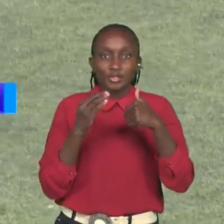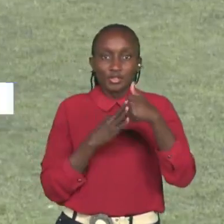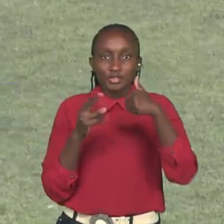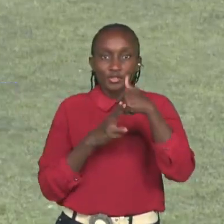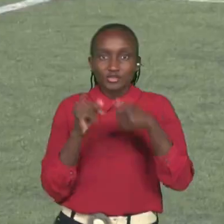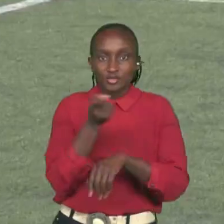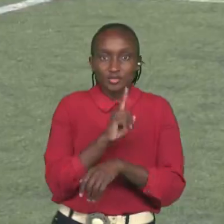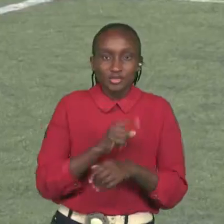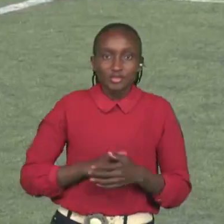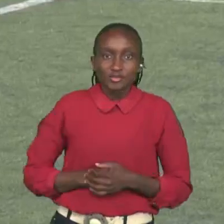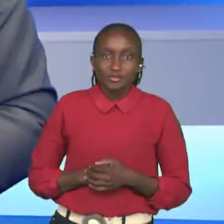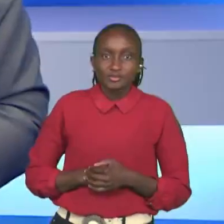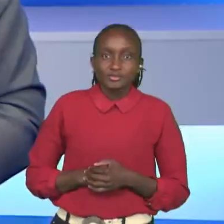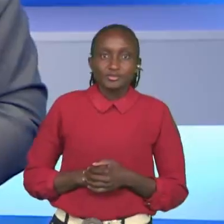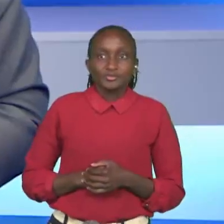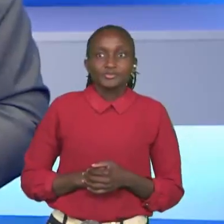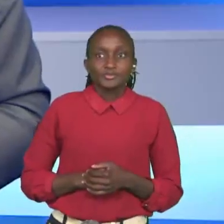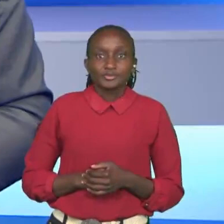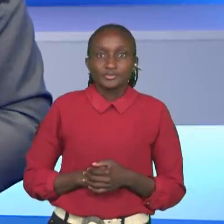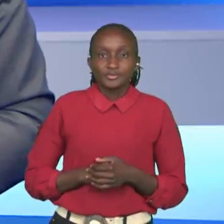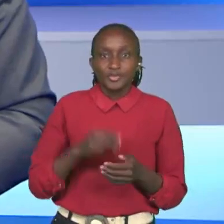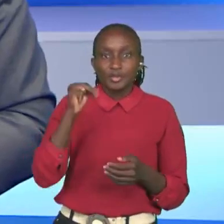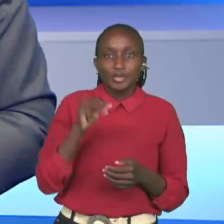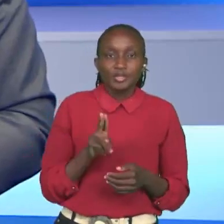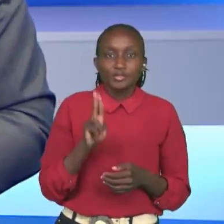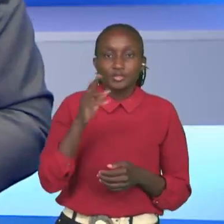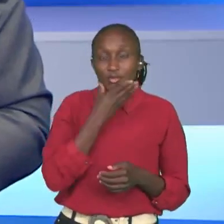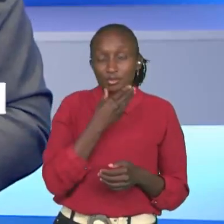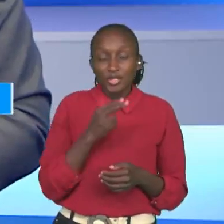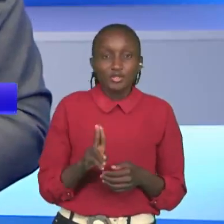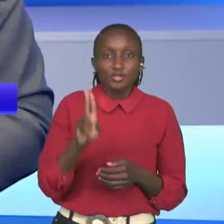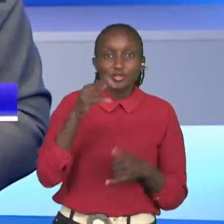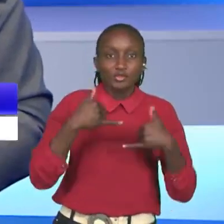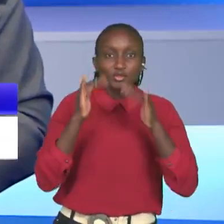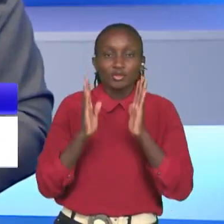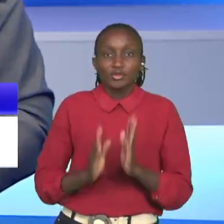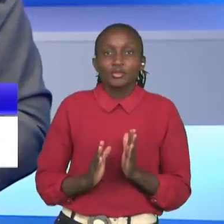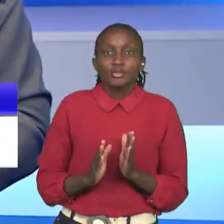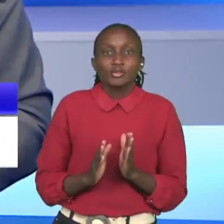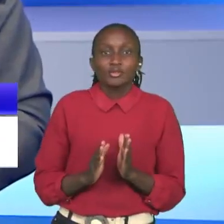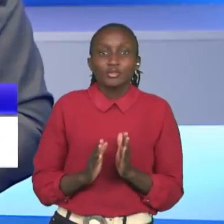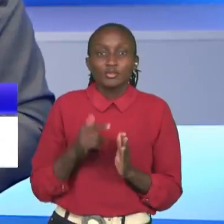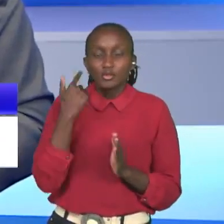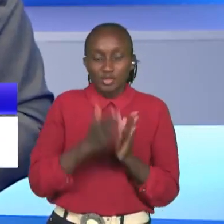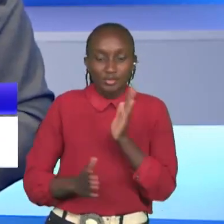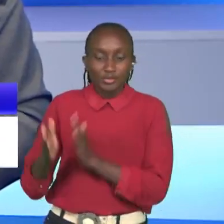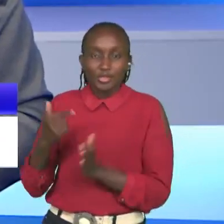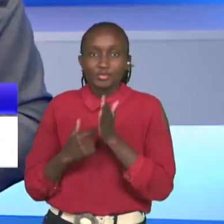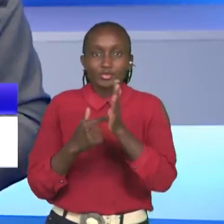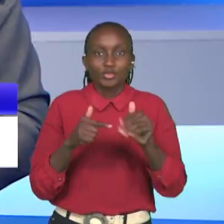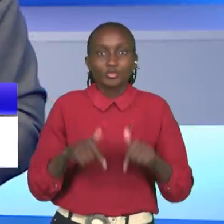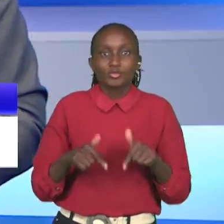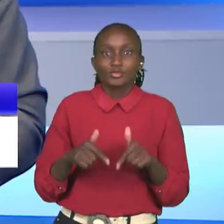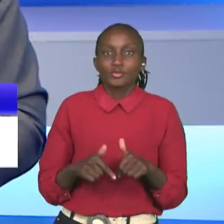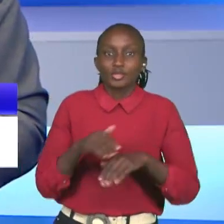So ukiangalia hapo si tulikuwa juu. Manchester United's forward Marcus Rashford and midfielder Paul Pogba are set to feature in today's